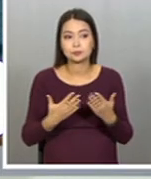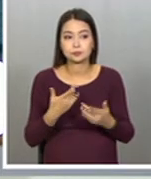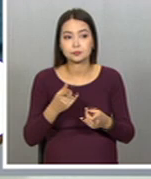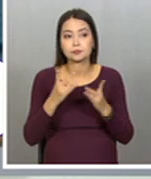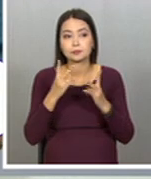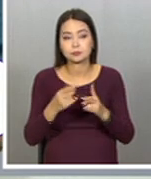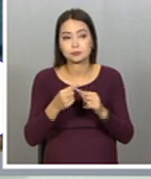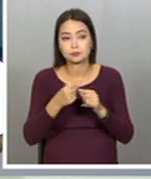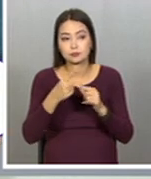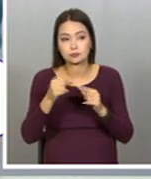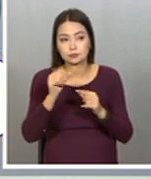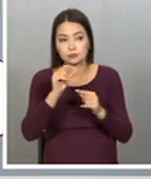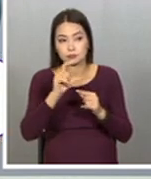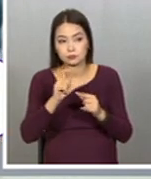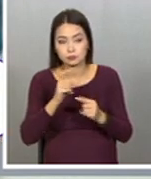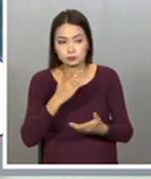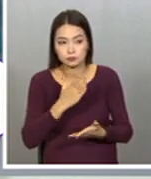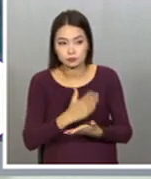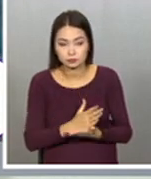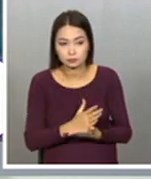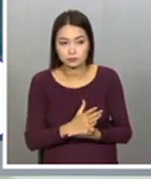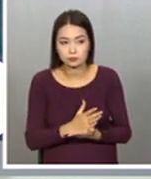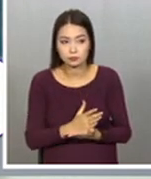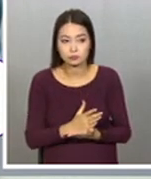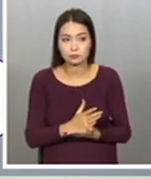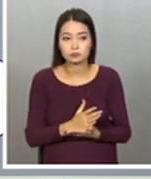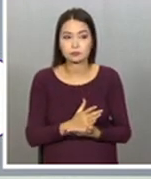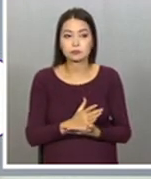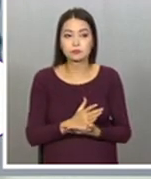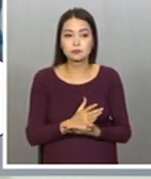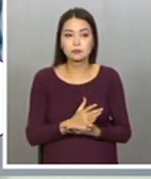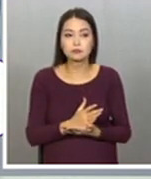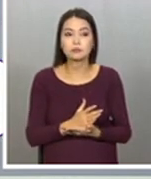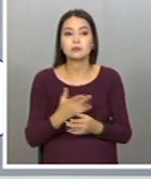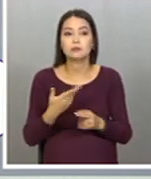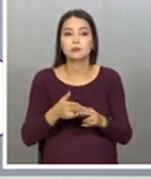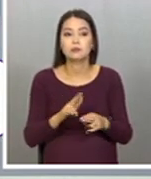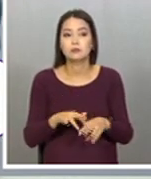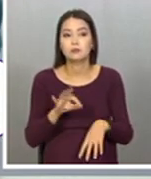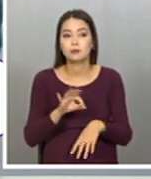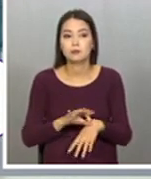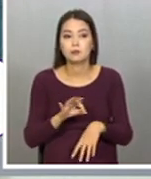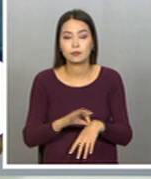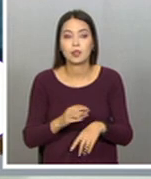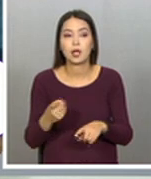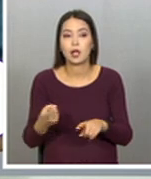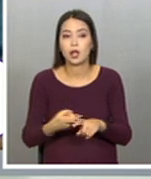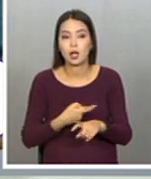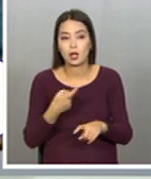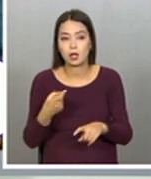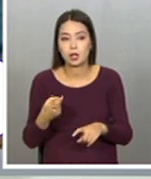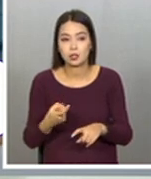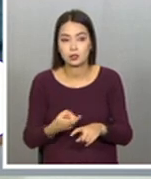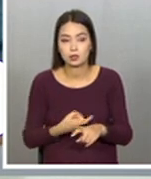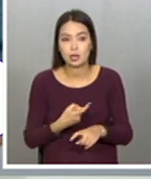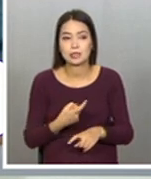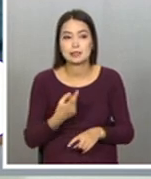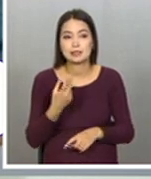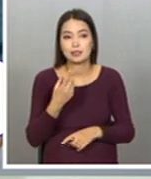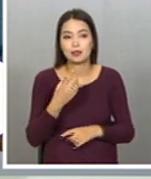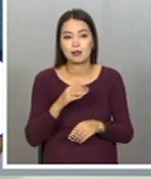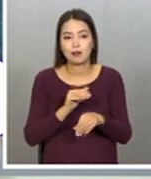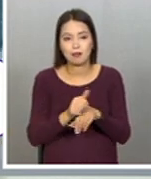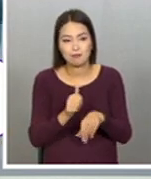саңырауқұлақтардың қоздырғыштарынан пайда болады. Мысалы, ол аурулармен картоп, немесе цитрусты